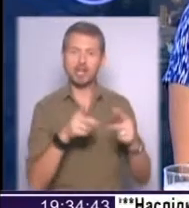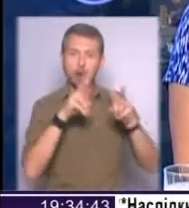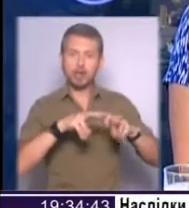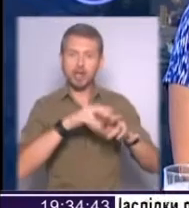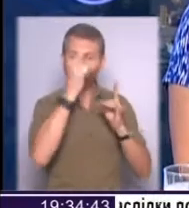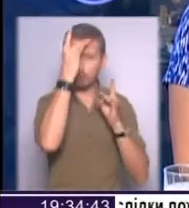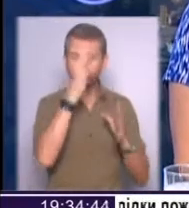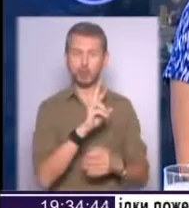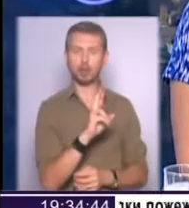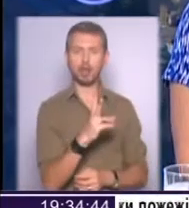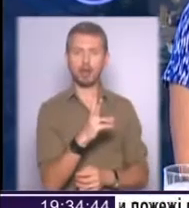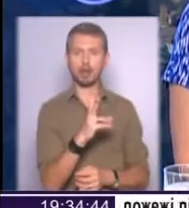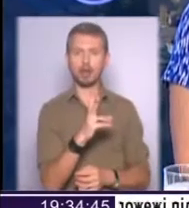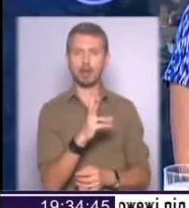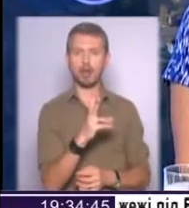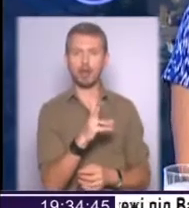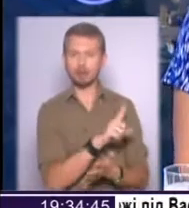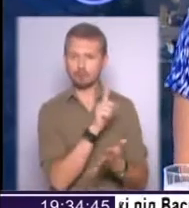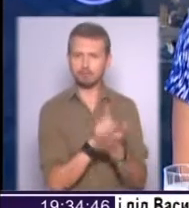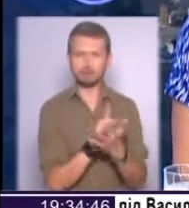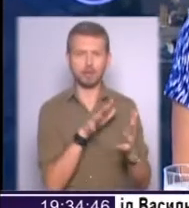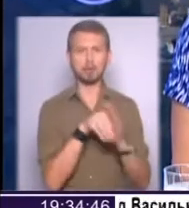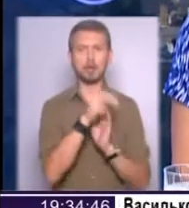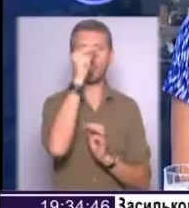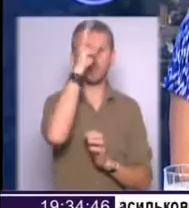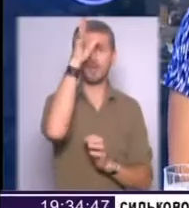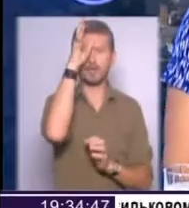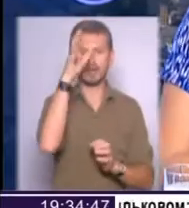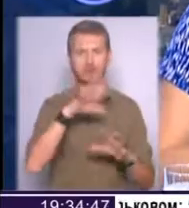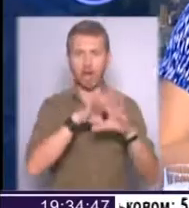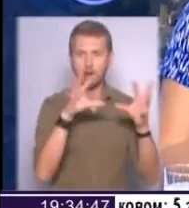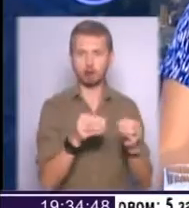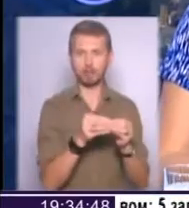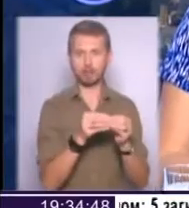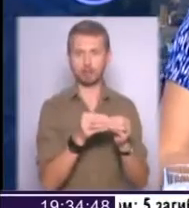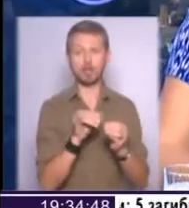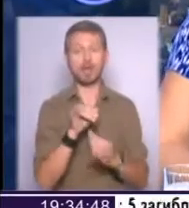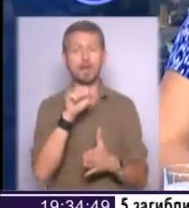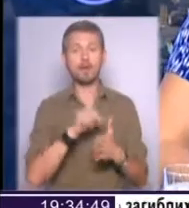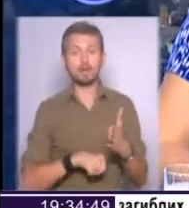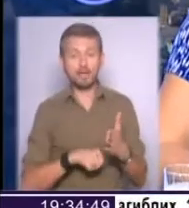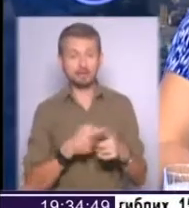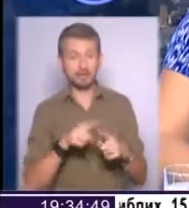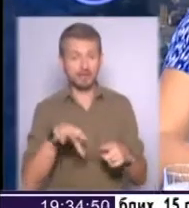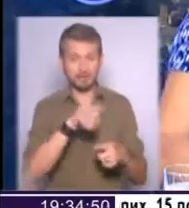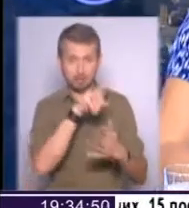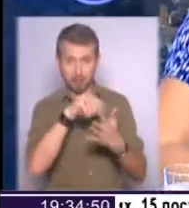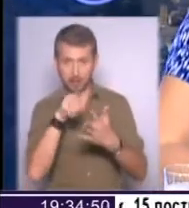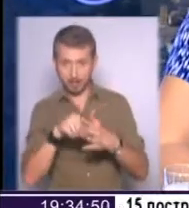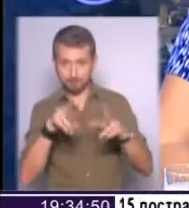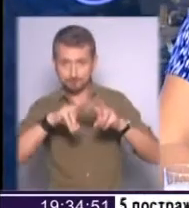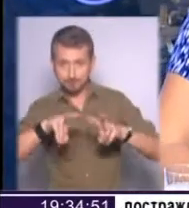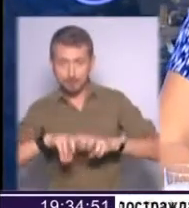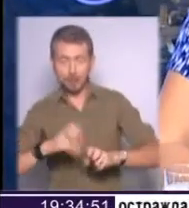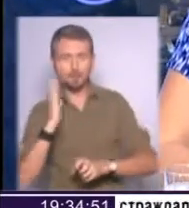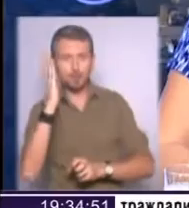як невід'ємний елемент освіти загальної. І від постановки всіх цих питань уже і в